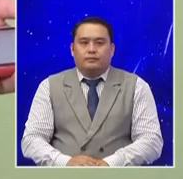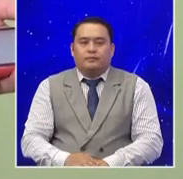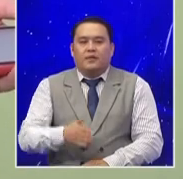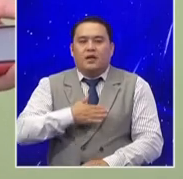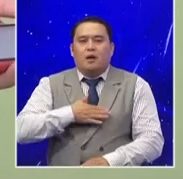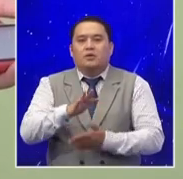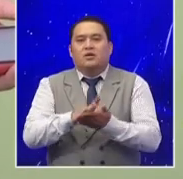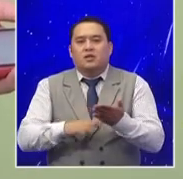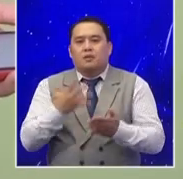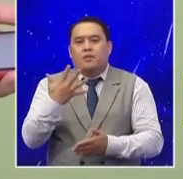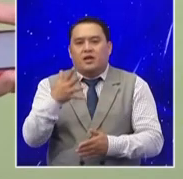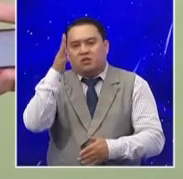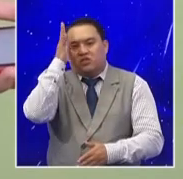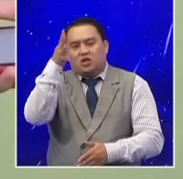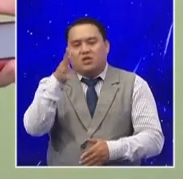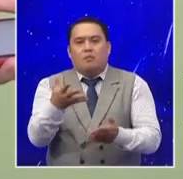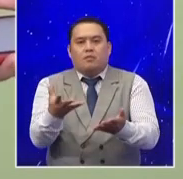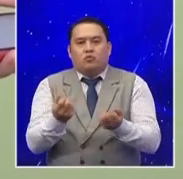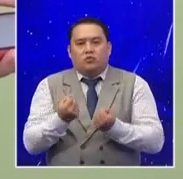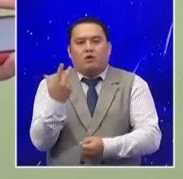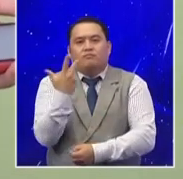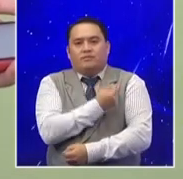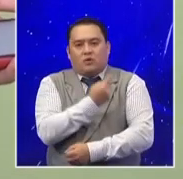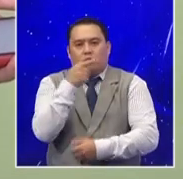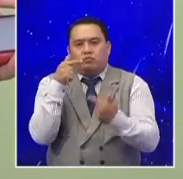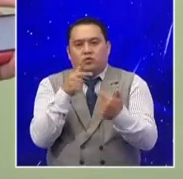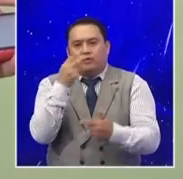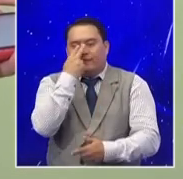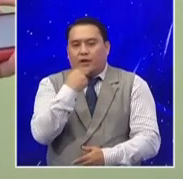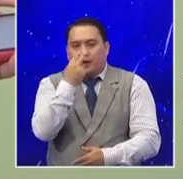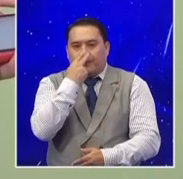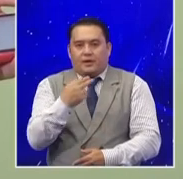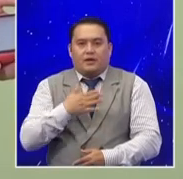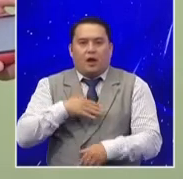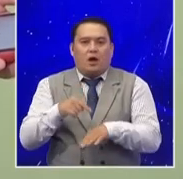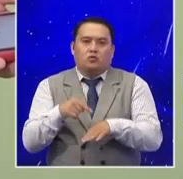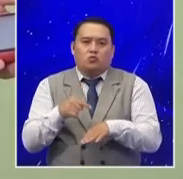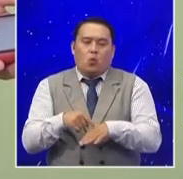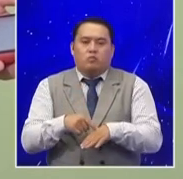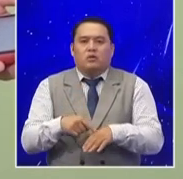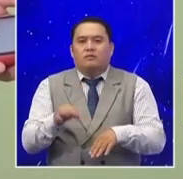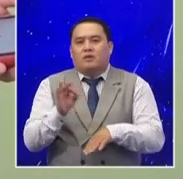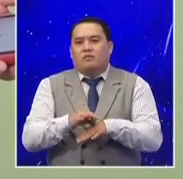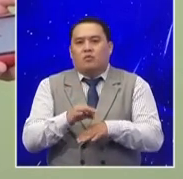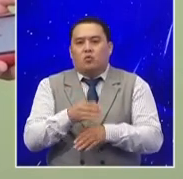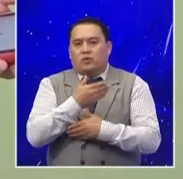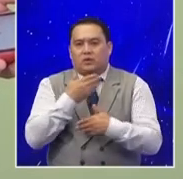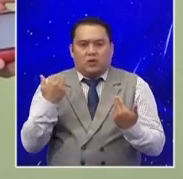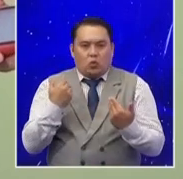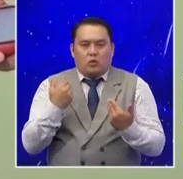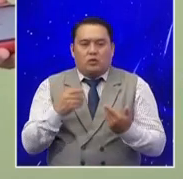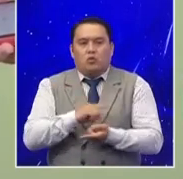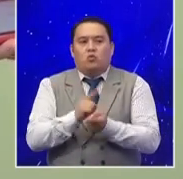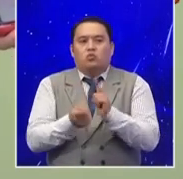Уже на протяжении 5-6 лет я получаю вакцину против гриппа. На протяжении всего этого времени не ощущал какого-либо побочного эффекта от прививки.